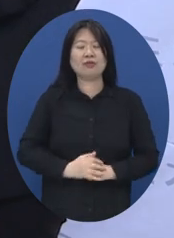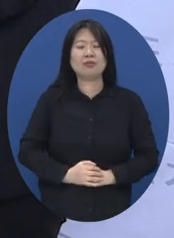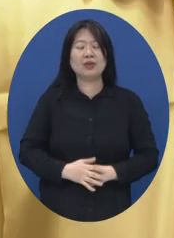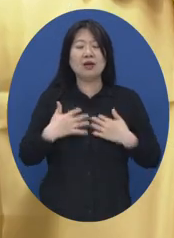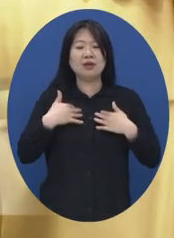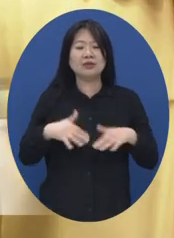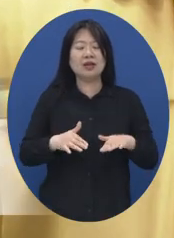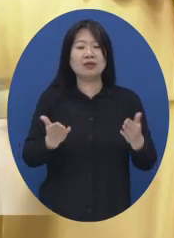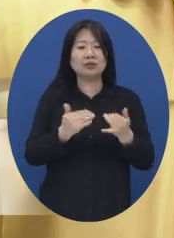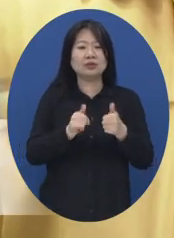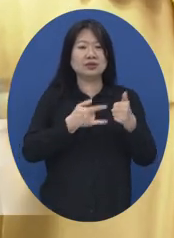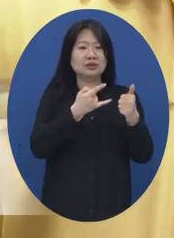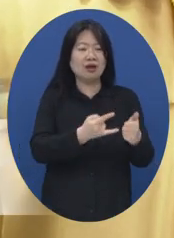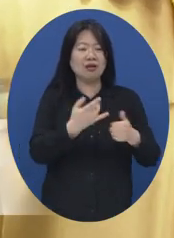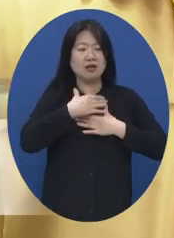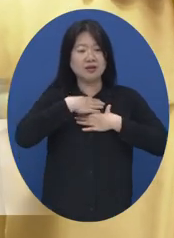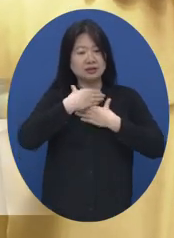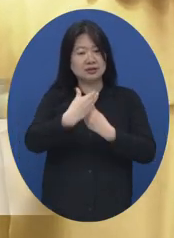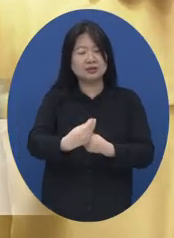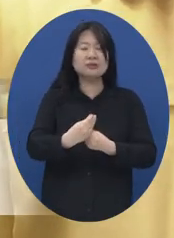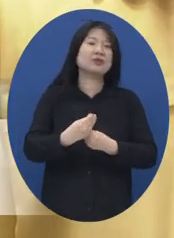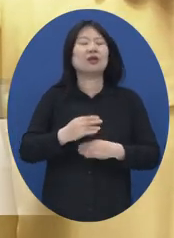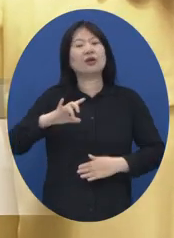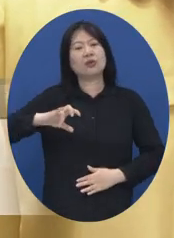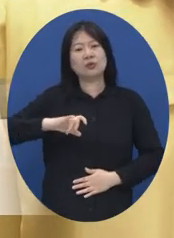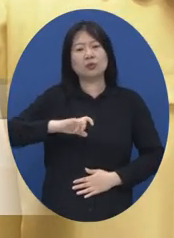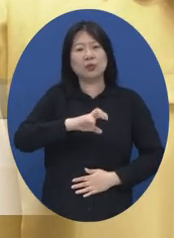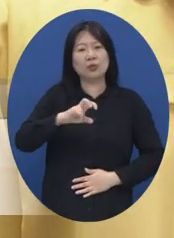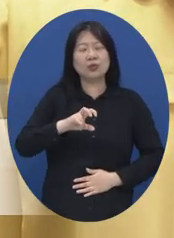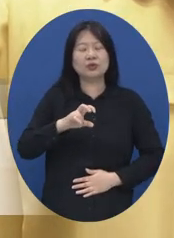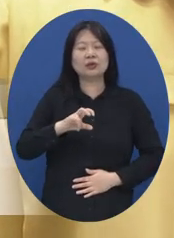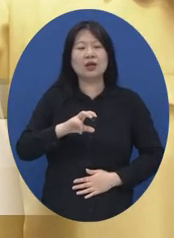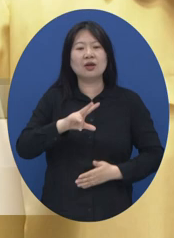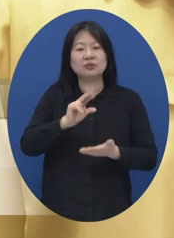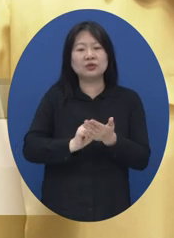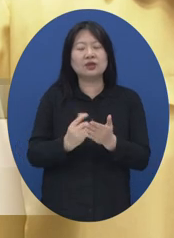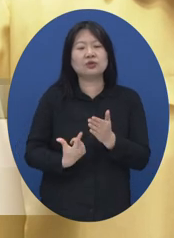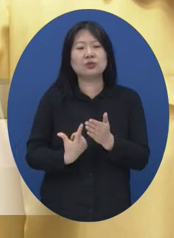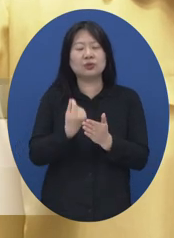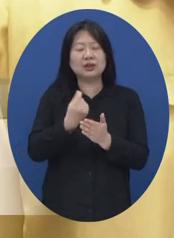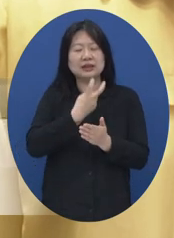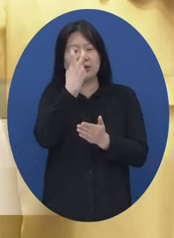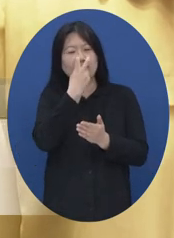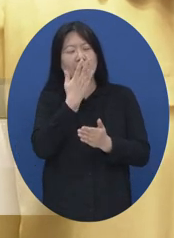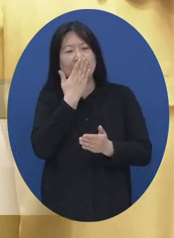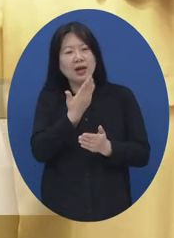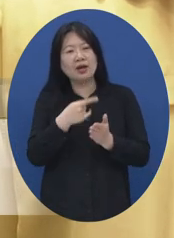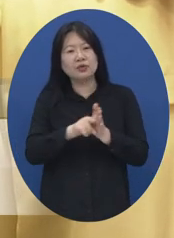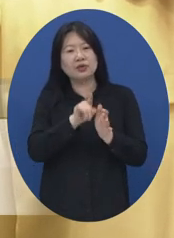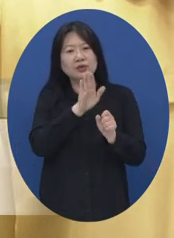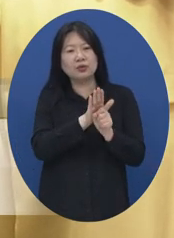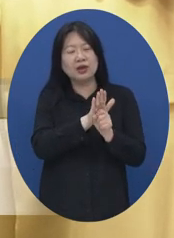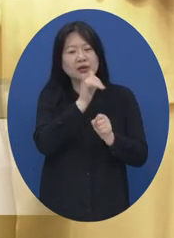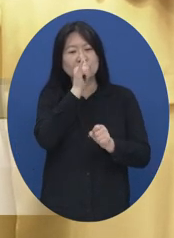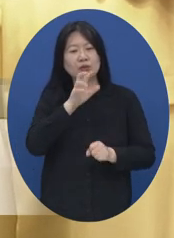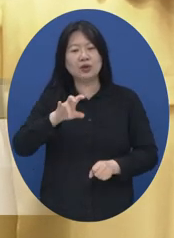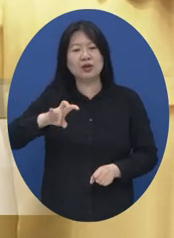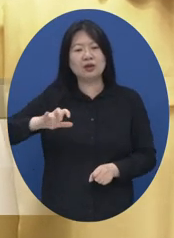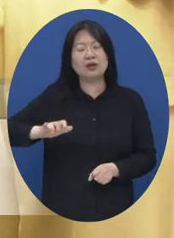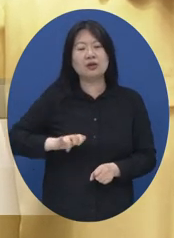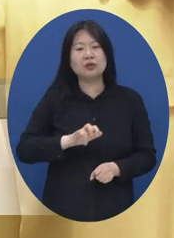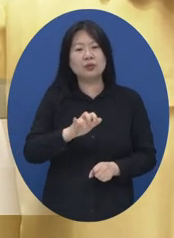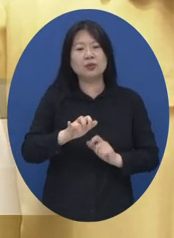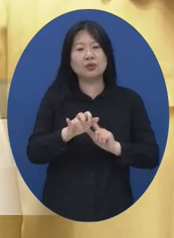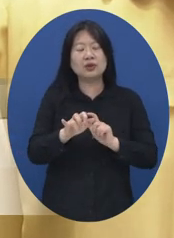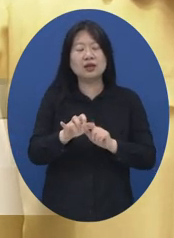겁니다. 취약 노동자들이 안심하고 코로나19 조기 진단을 받을 수 있도록 지원하고